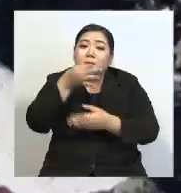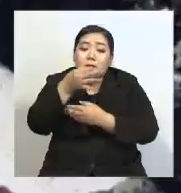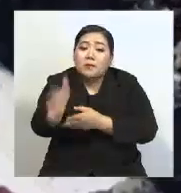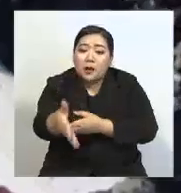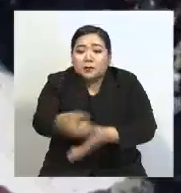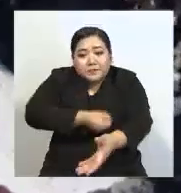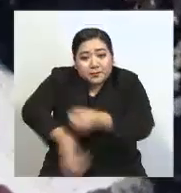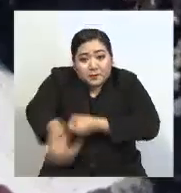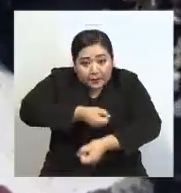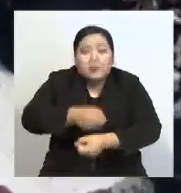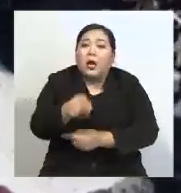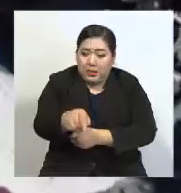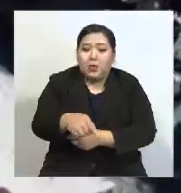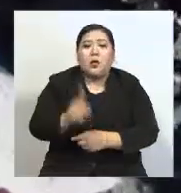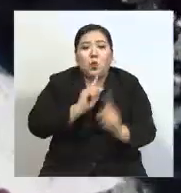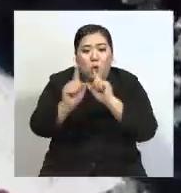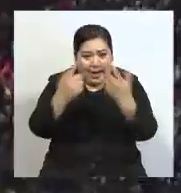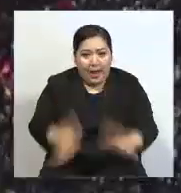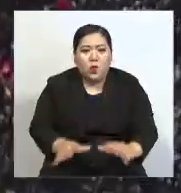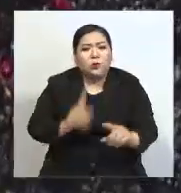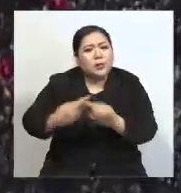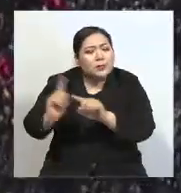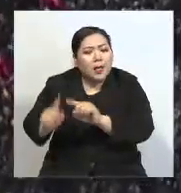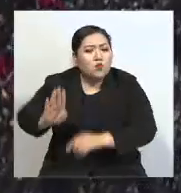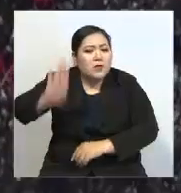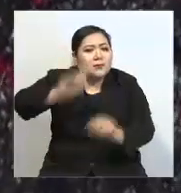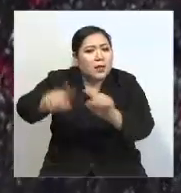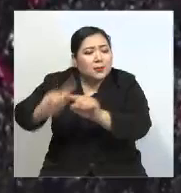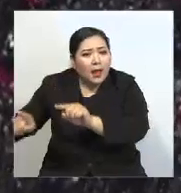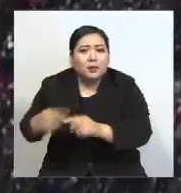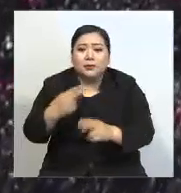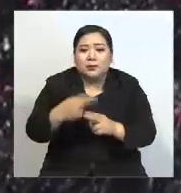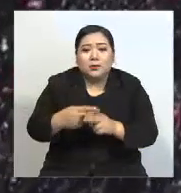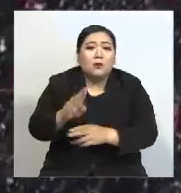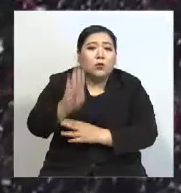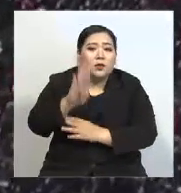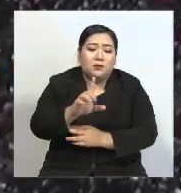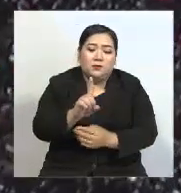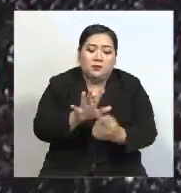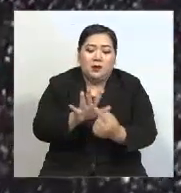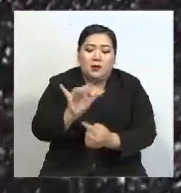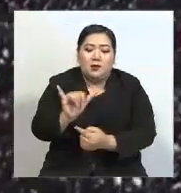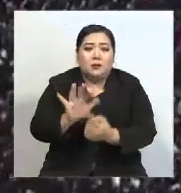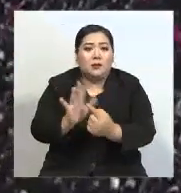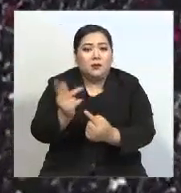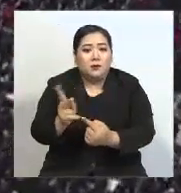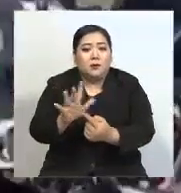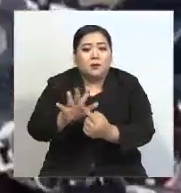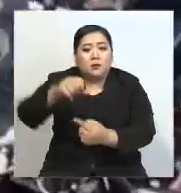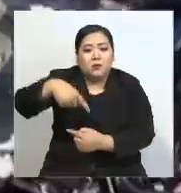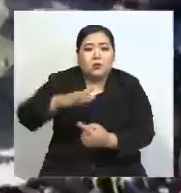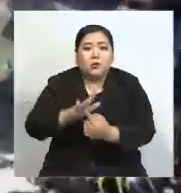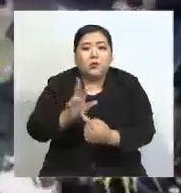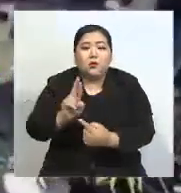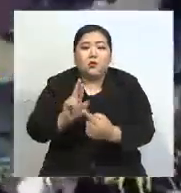นี้ก็ได้รับการแจ้งจากทางผู้บริหารของหนึ่งในบริษัทนั้นนะคะก็คือบริษัทดายาคาซูลูจำกัดบริษั